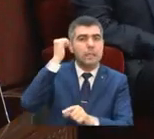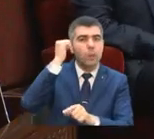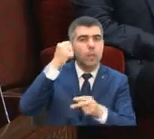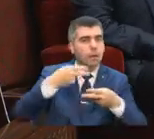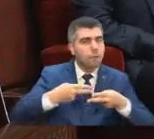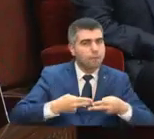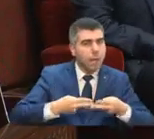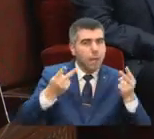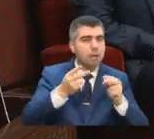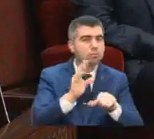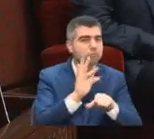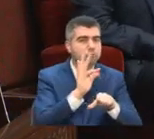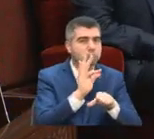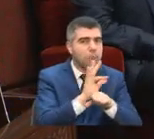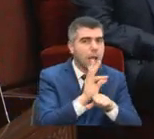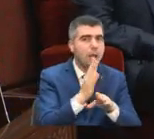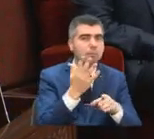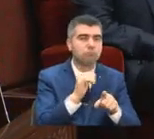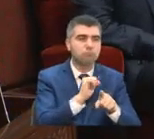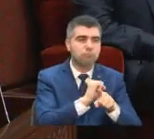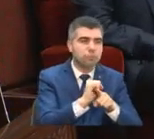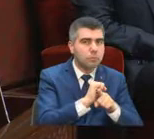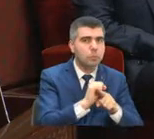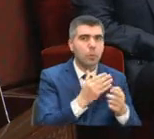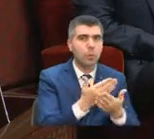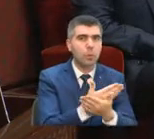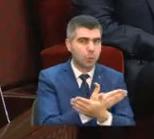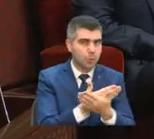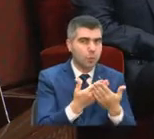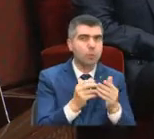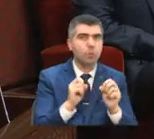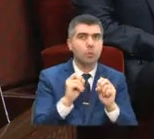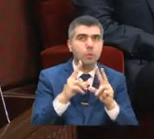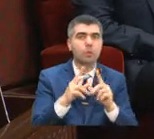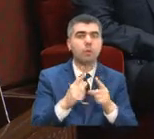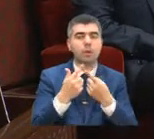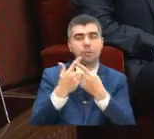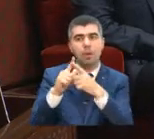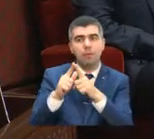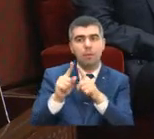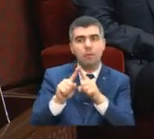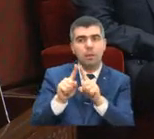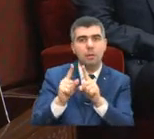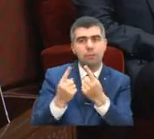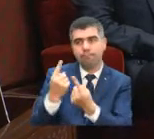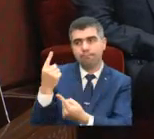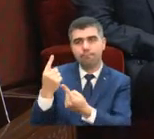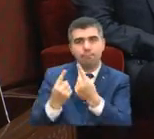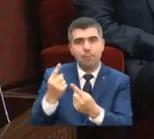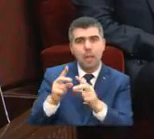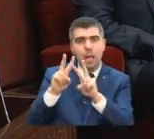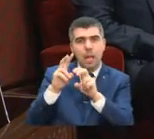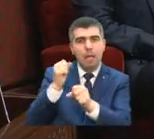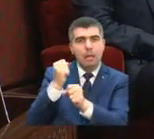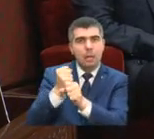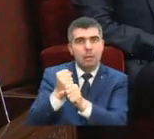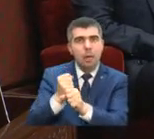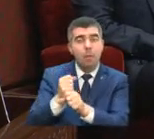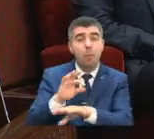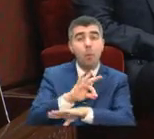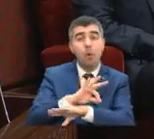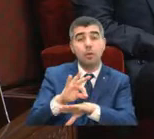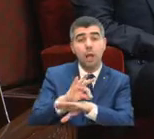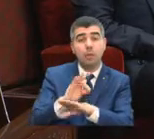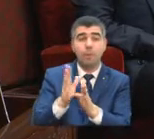علمية مختلفة تحاول تتبع التطور الحاصل في سوق الشغل، لكن الوظيفة العمومية عندها معيار